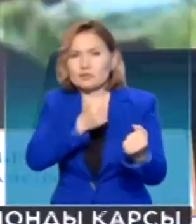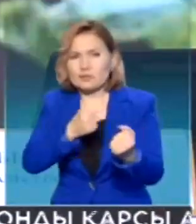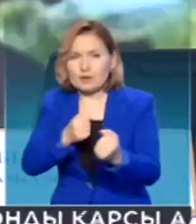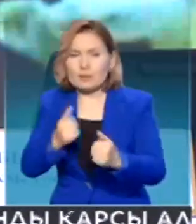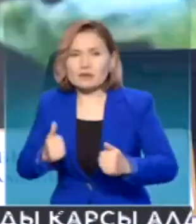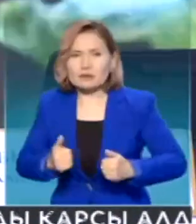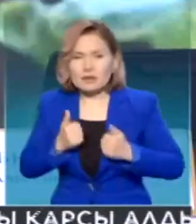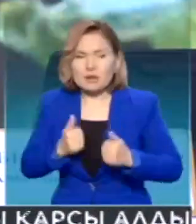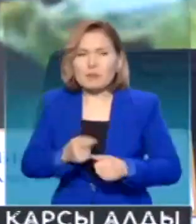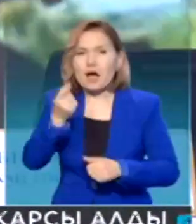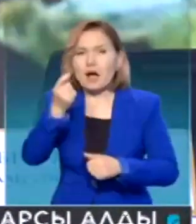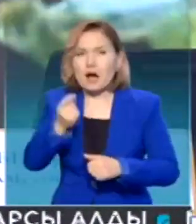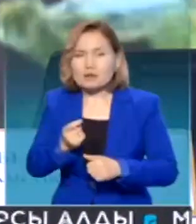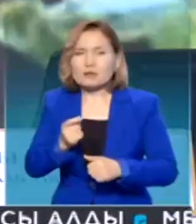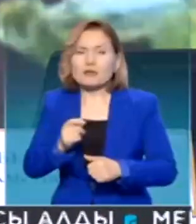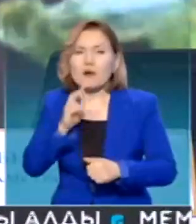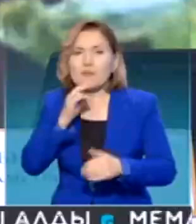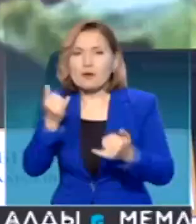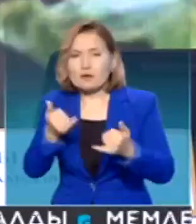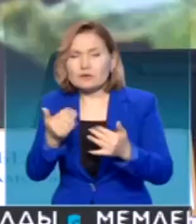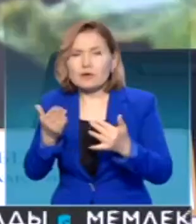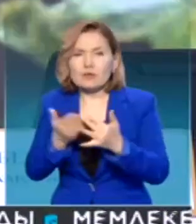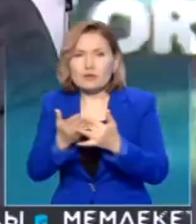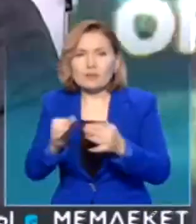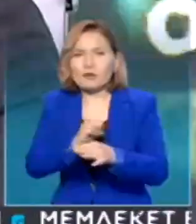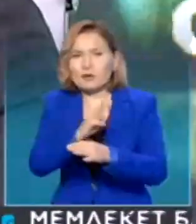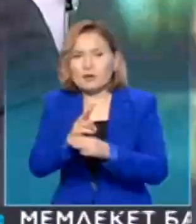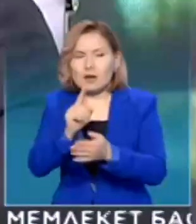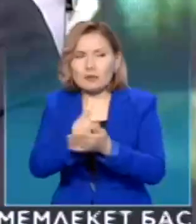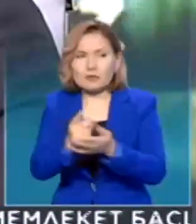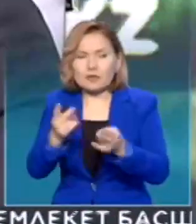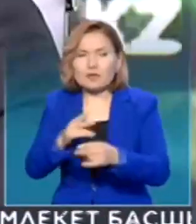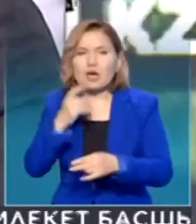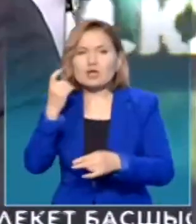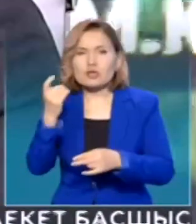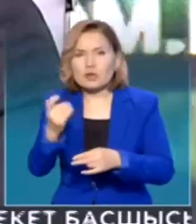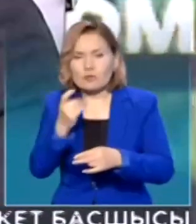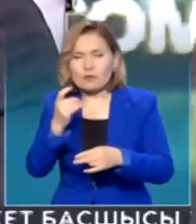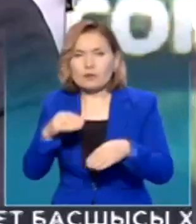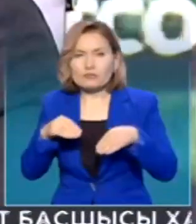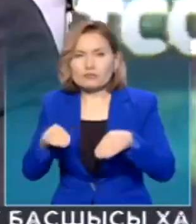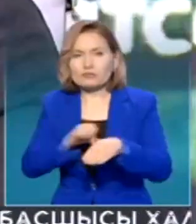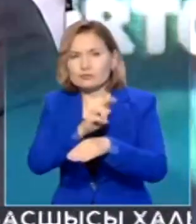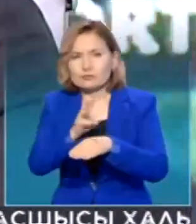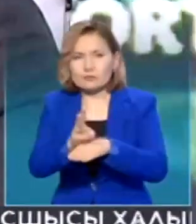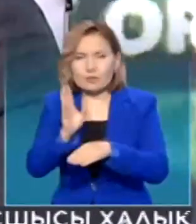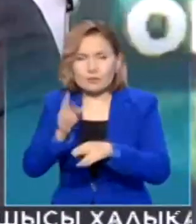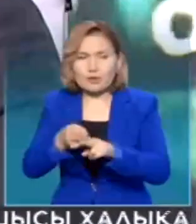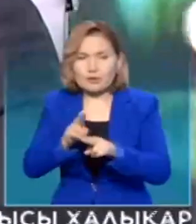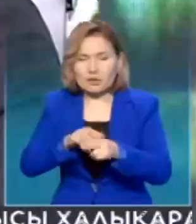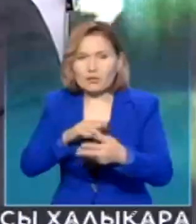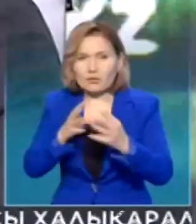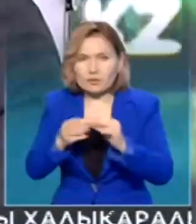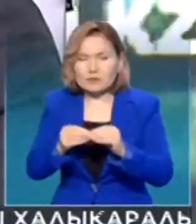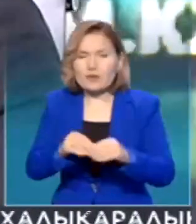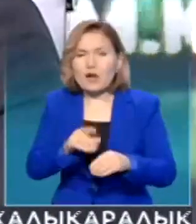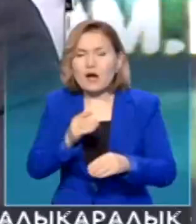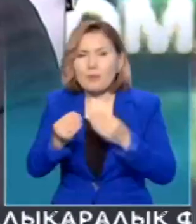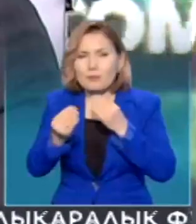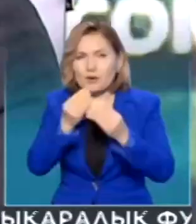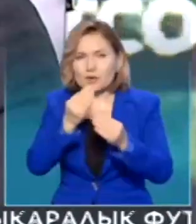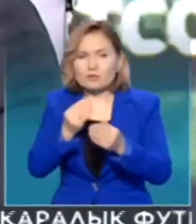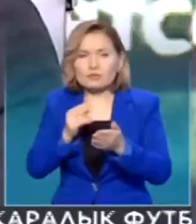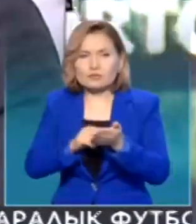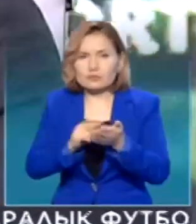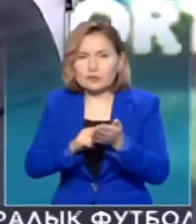арзандатылған жанар-жағармайды беруде қазір шаруаларға. Сондықтан өнім шыққанға әсер етпейді. Ол қымбаттап кетеді